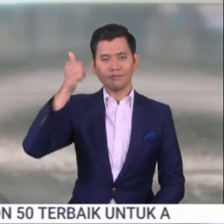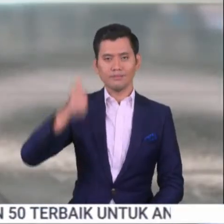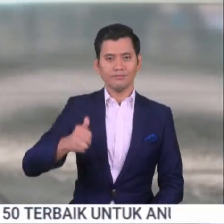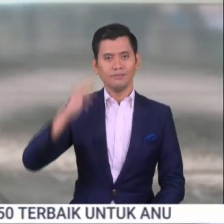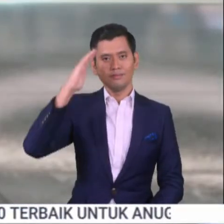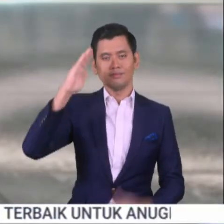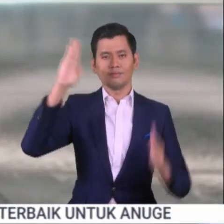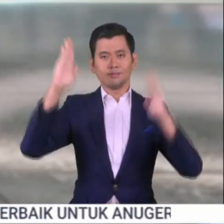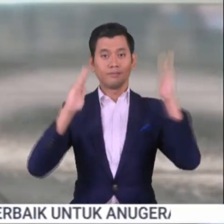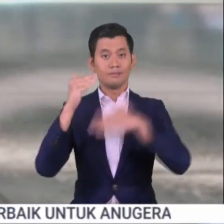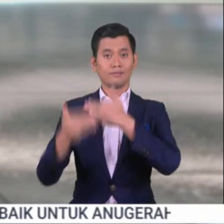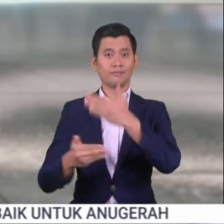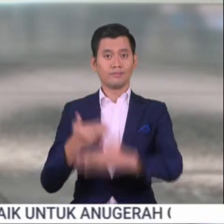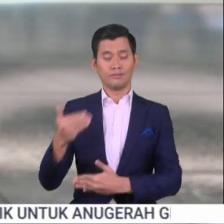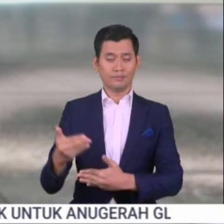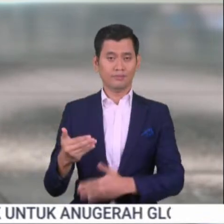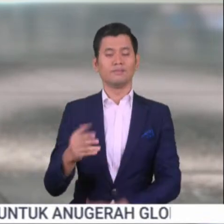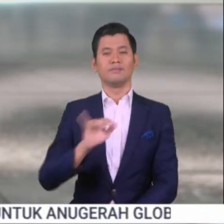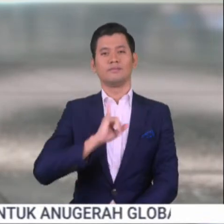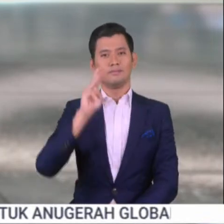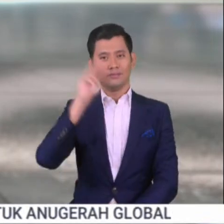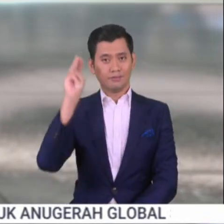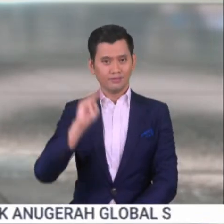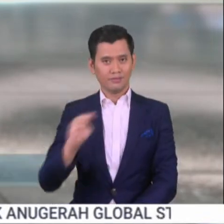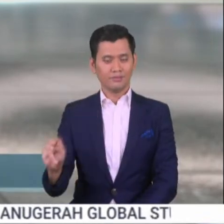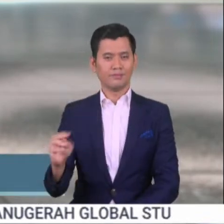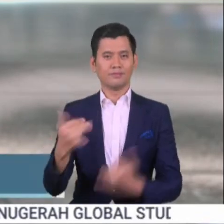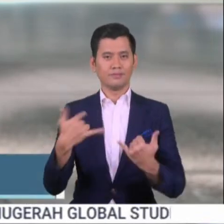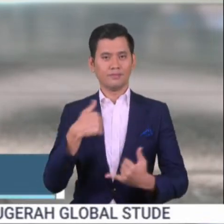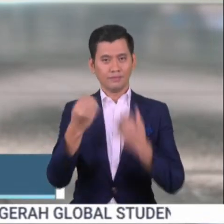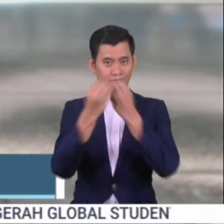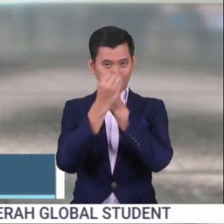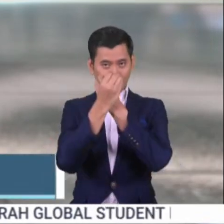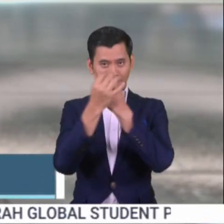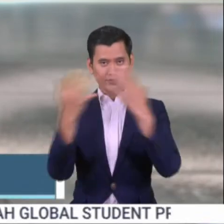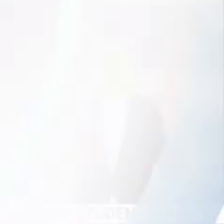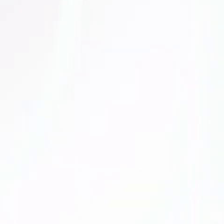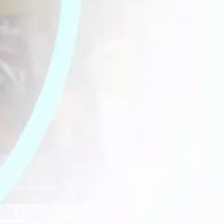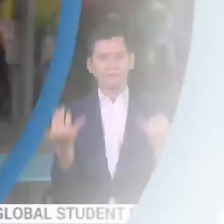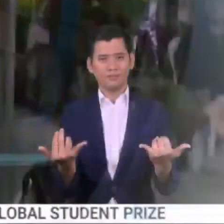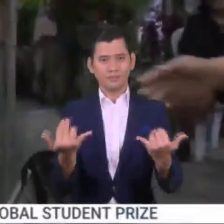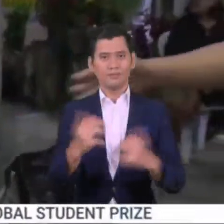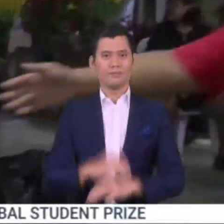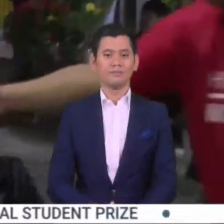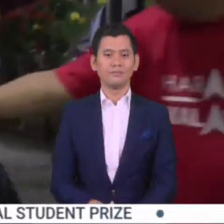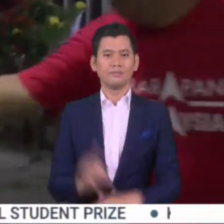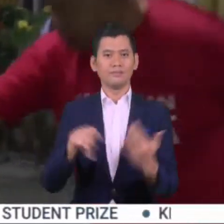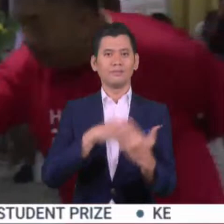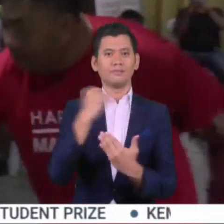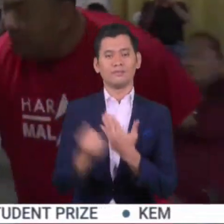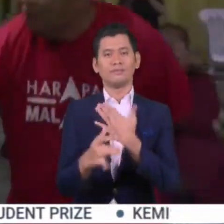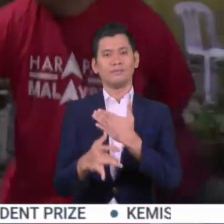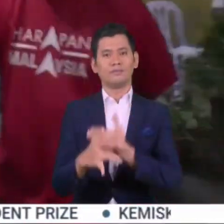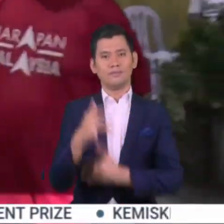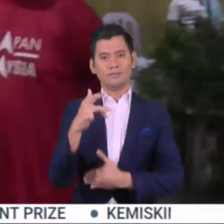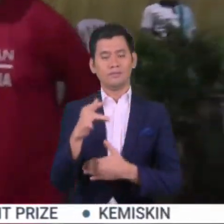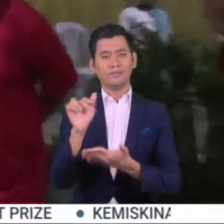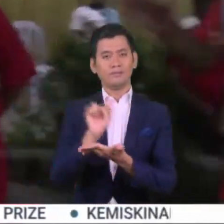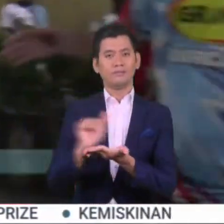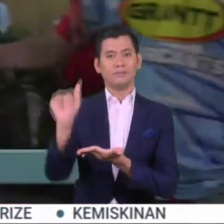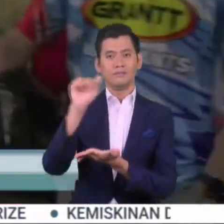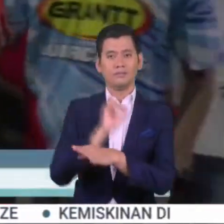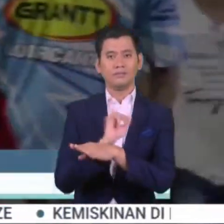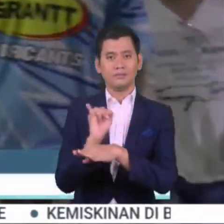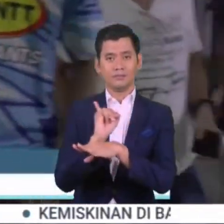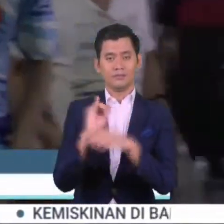Assalamualaikum, salam Malaysia Medani. Saya Sahih Samsudin. Kita ikuti rangkuman hari ini. Projek Rintis Akademi Industri